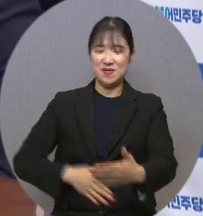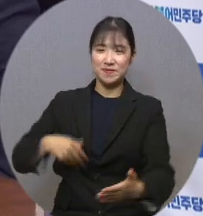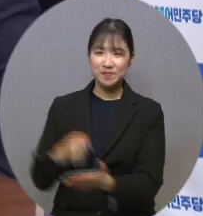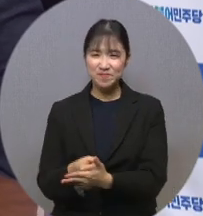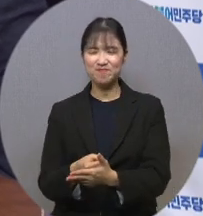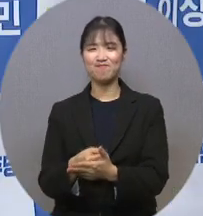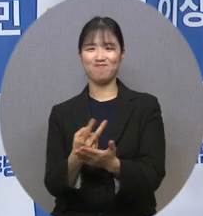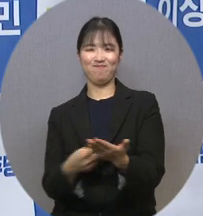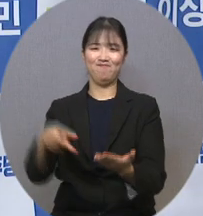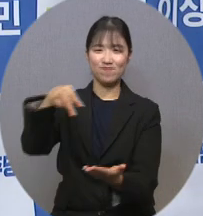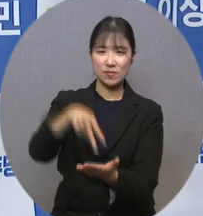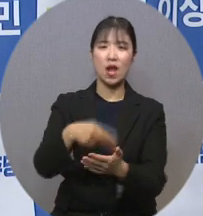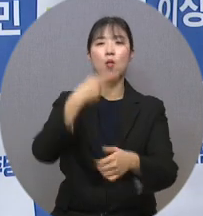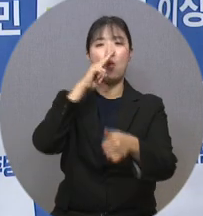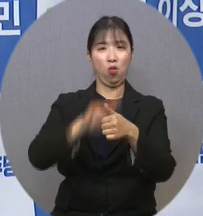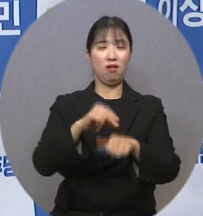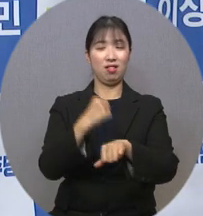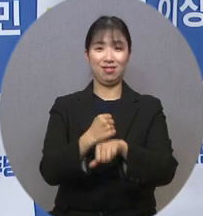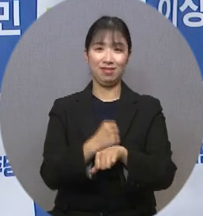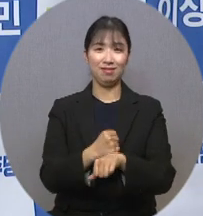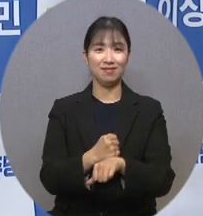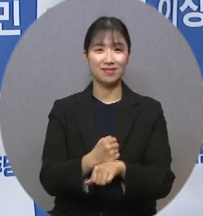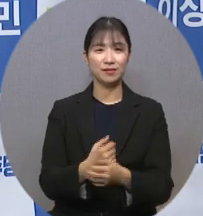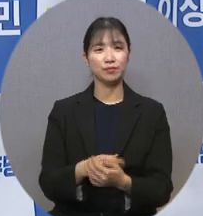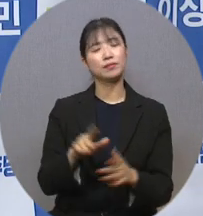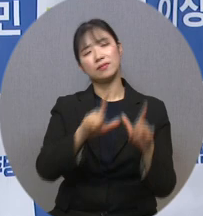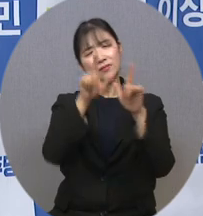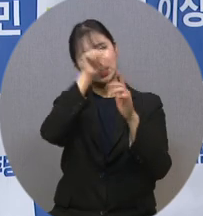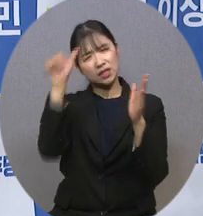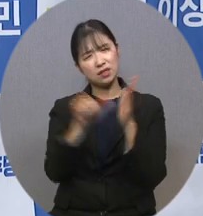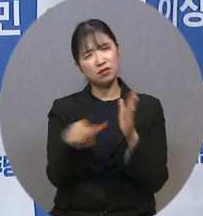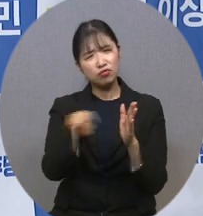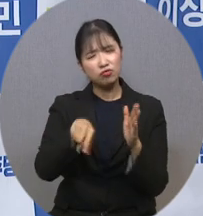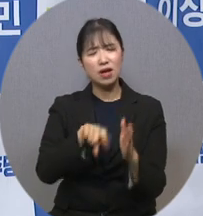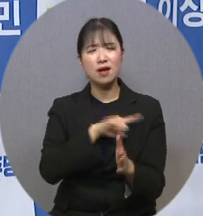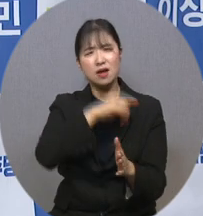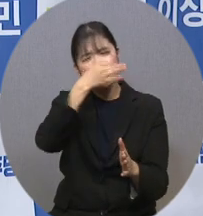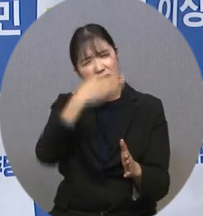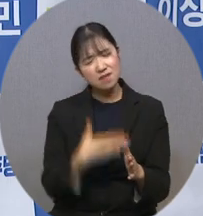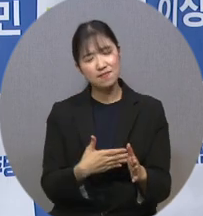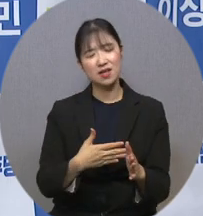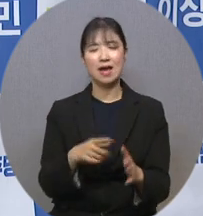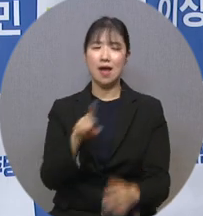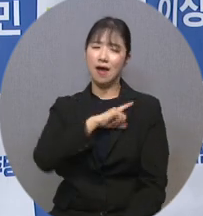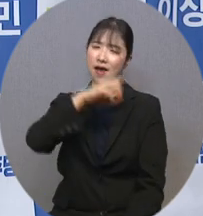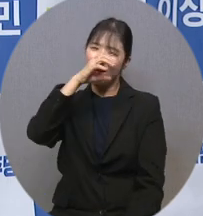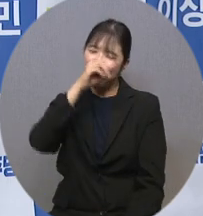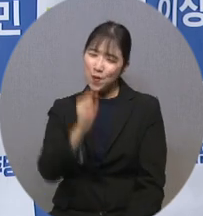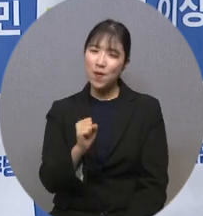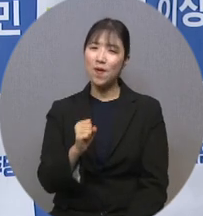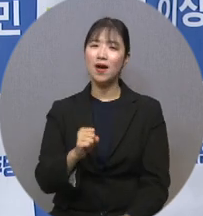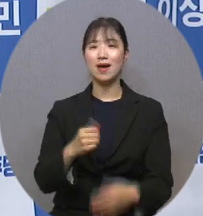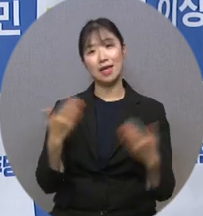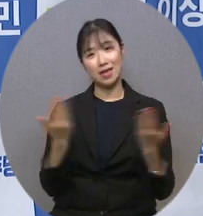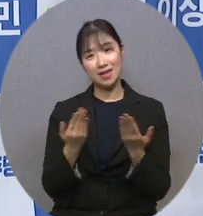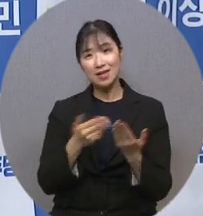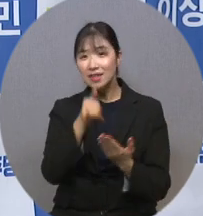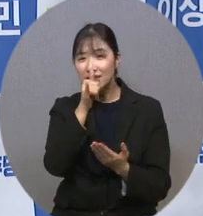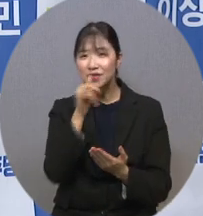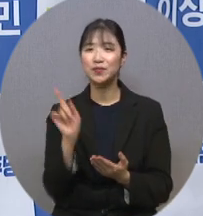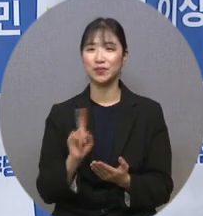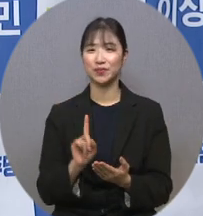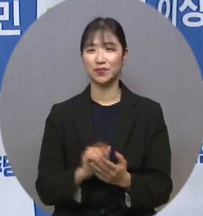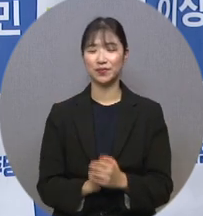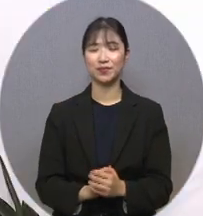사셨다고 들었는데요. 살아온 삶 중에 그 가장 힘들었거나 가장 보람됐다고 생각하는 에피소드가 있다면